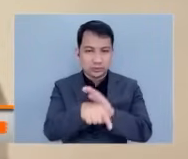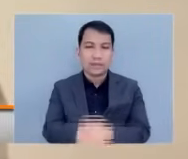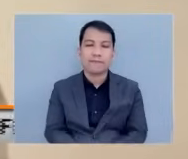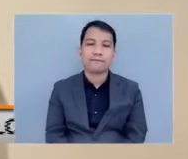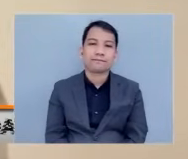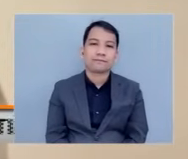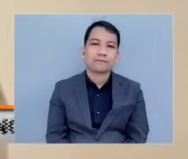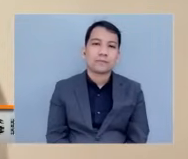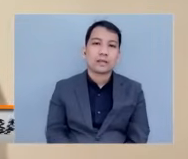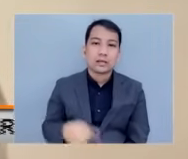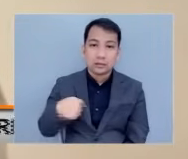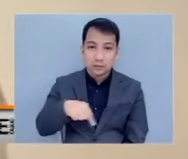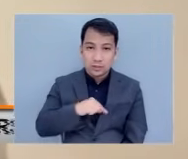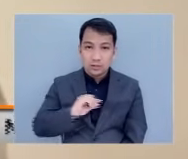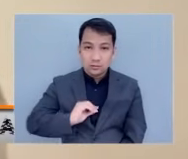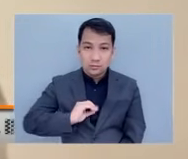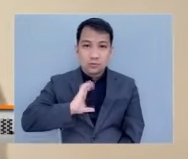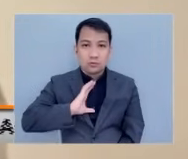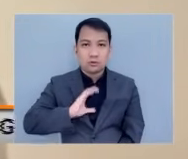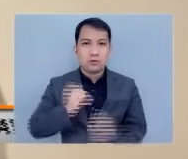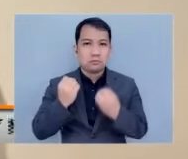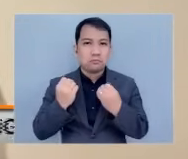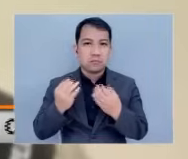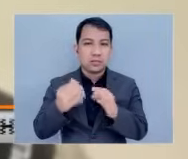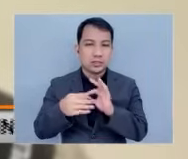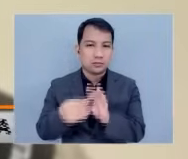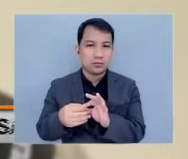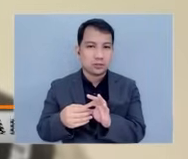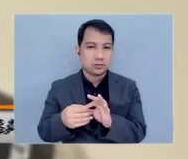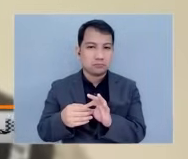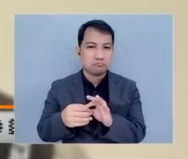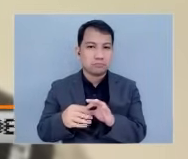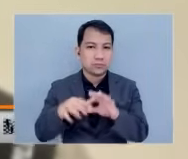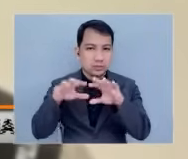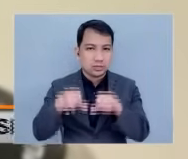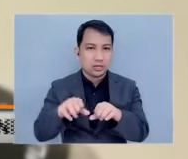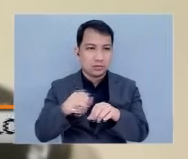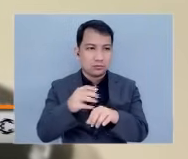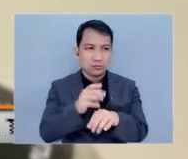na marami-rami din yung na wounded sa kanila.